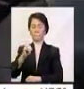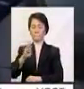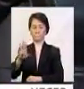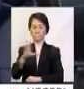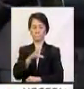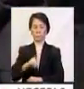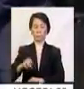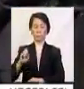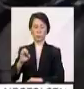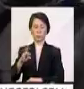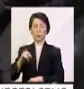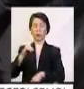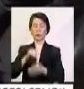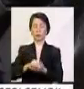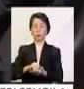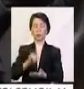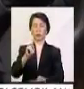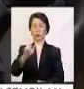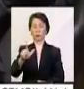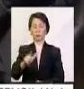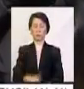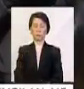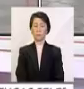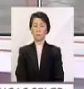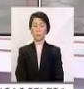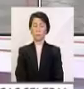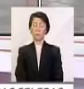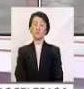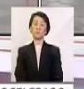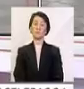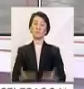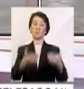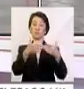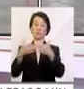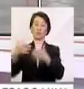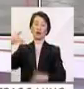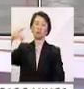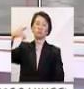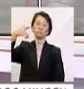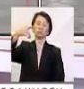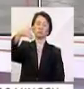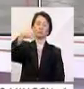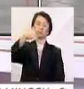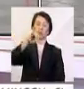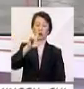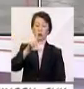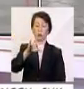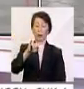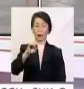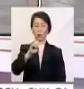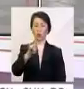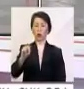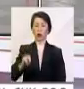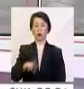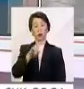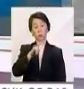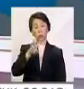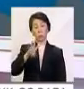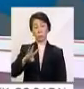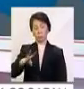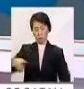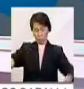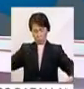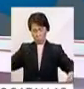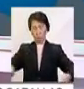LSE Ideas di Ibu Negara. Peratul susulan nahas pesawat Lion Air, 24 beg mayat